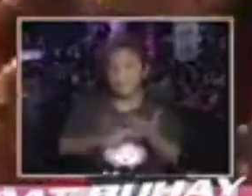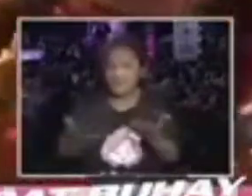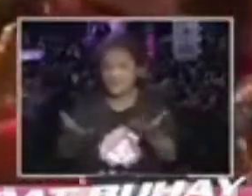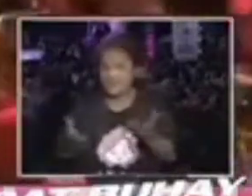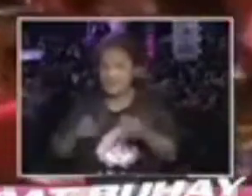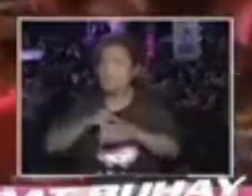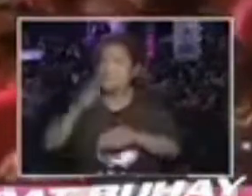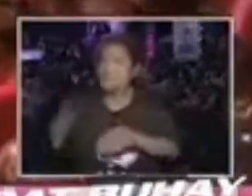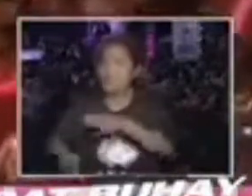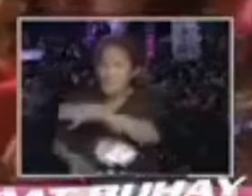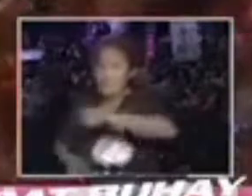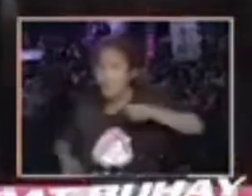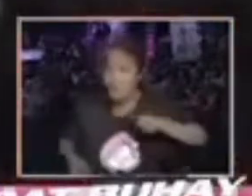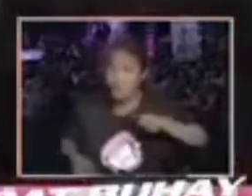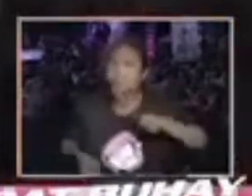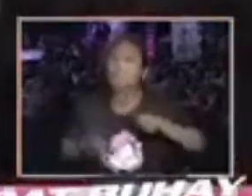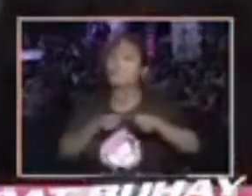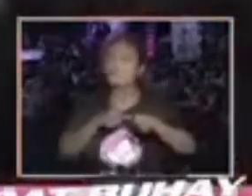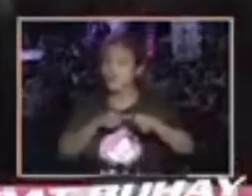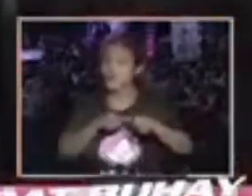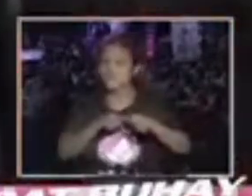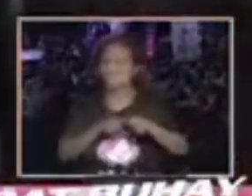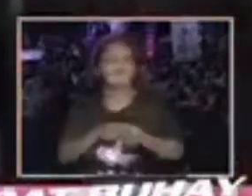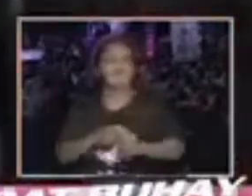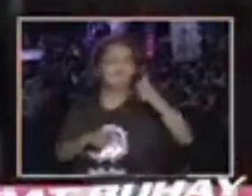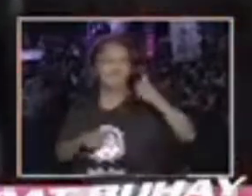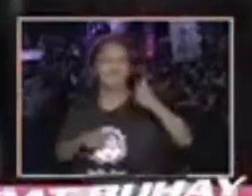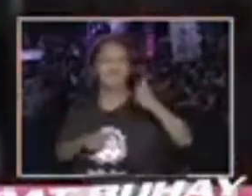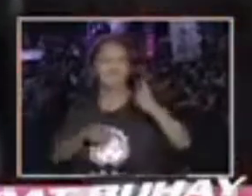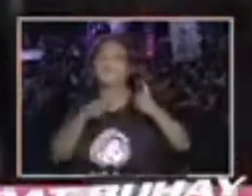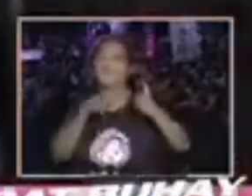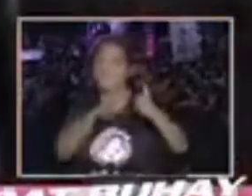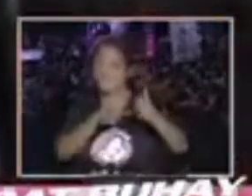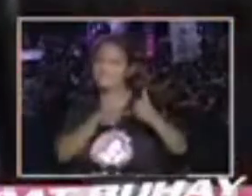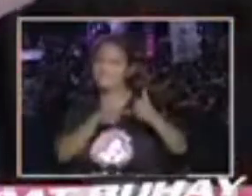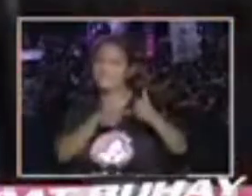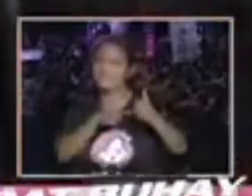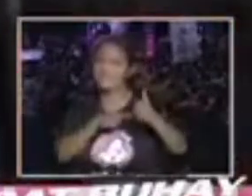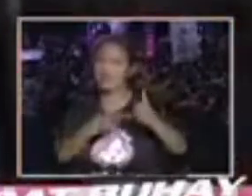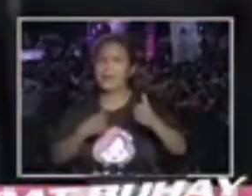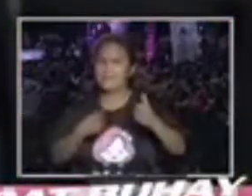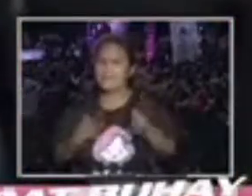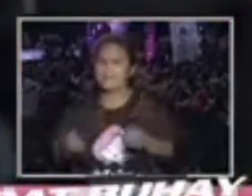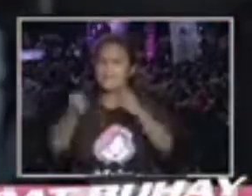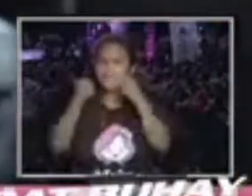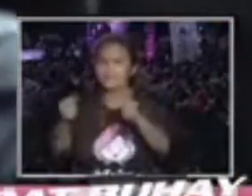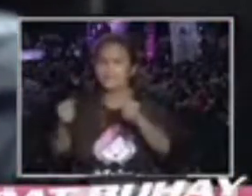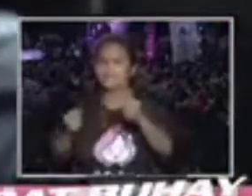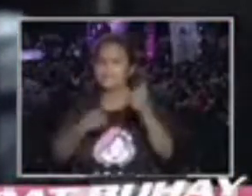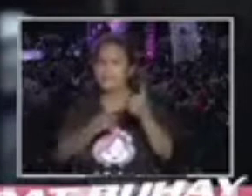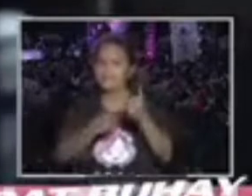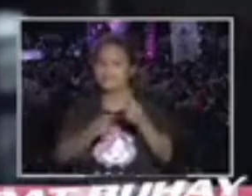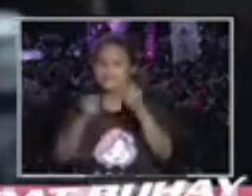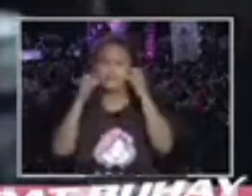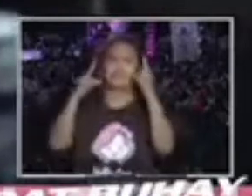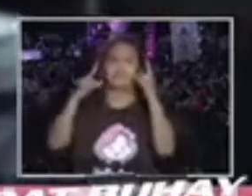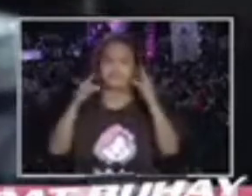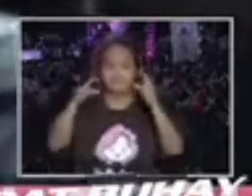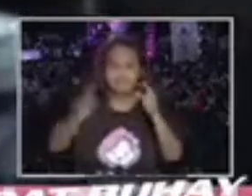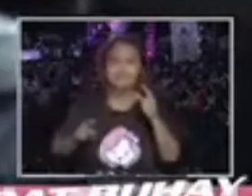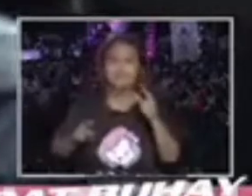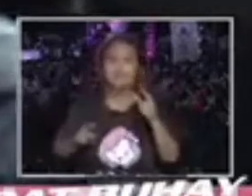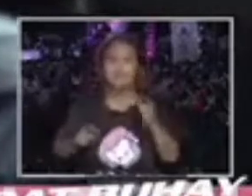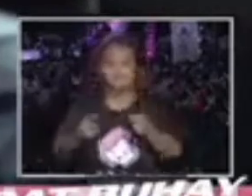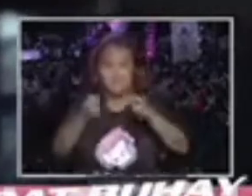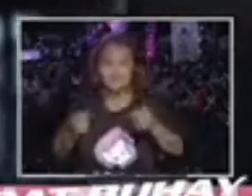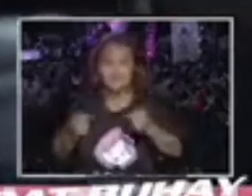agawin ito, pumapalag tayo. May lakas na nagigising sa atin